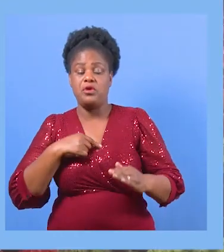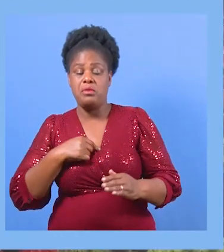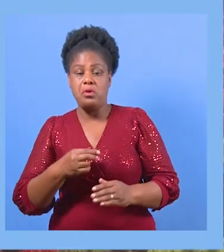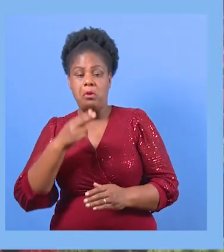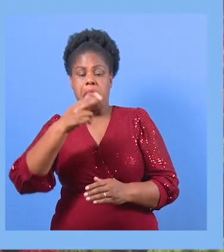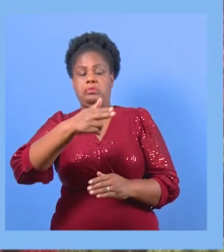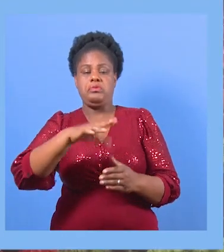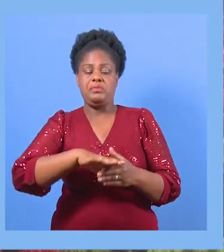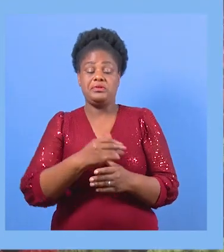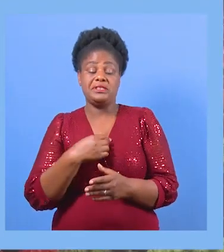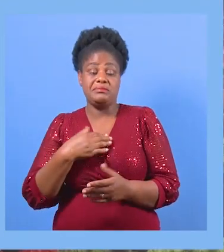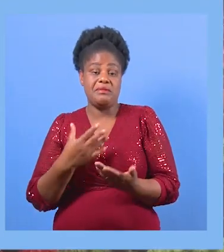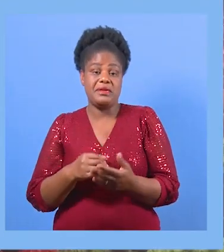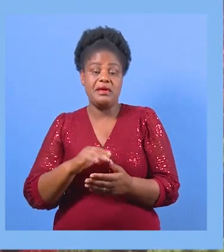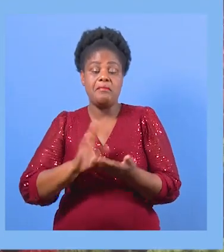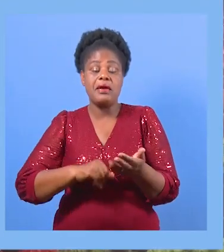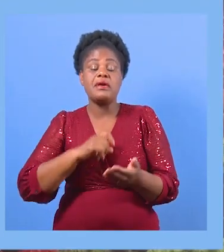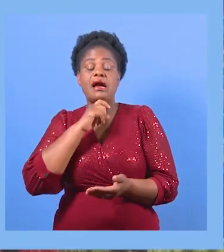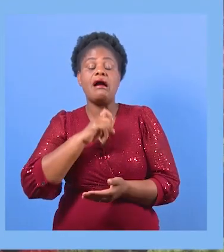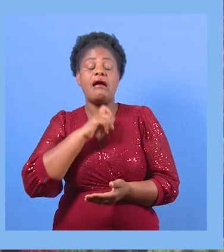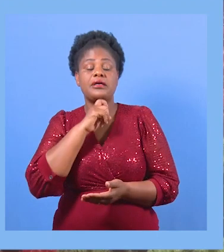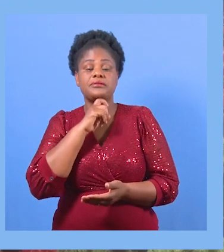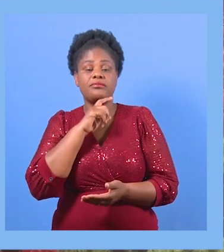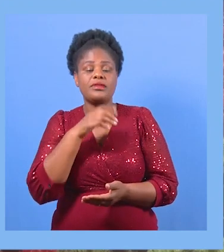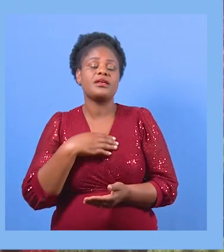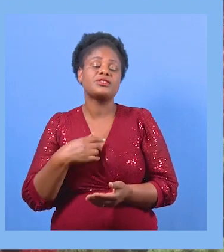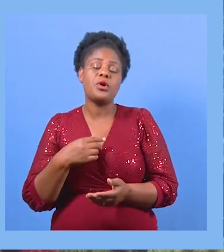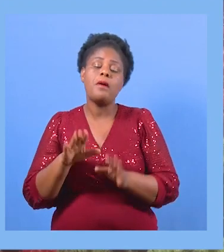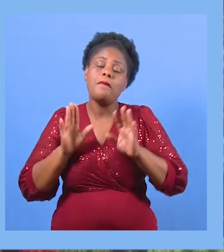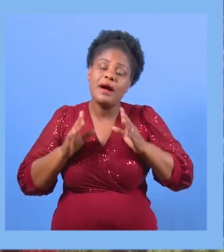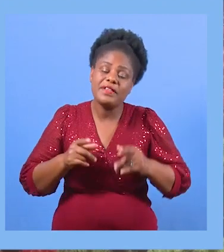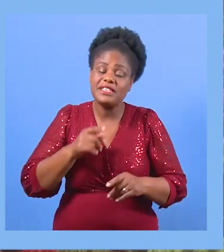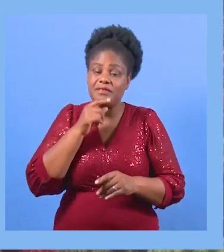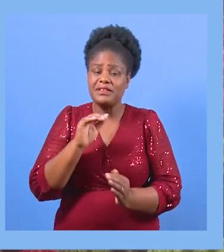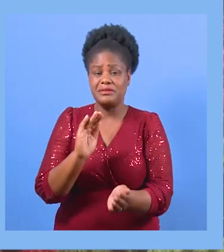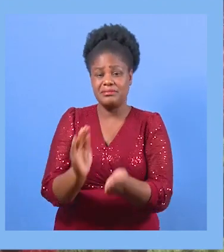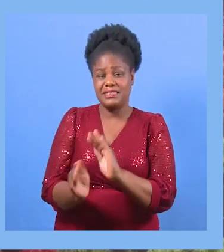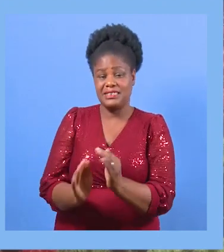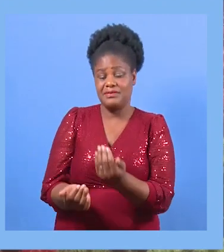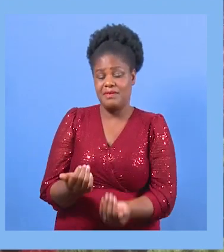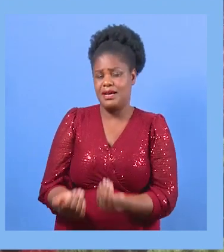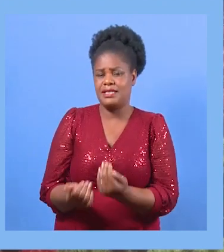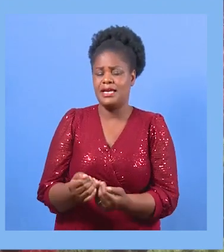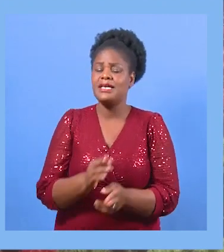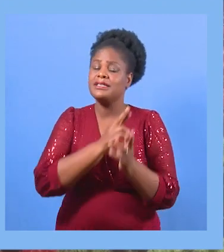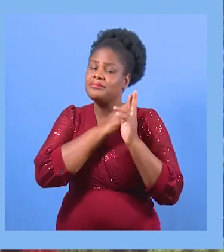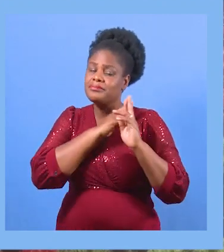yedu. Mashoko akanaka neudzami kuti vabereki nevatariri vevana ibasa